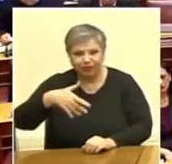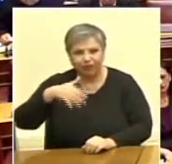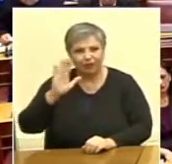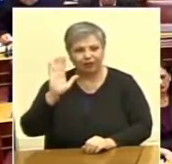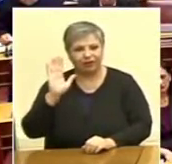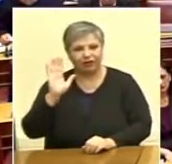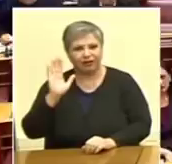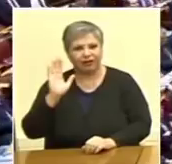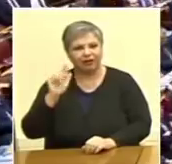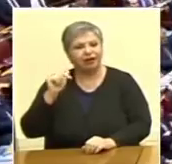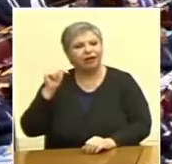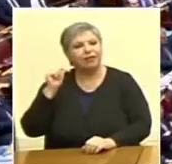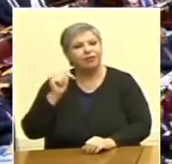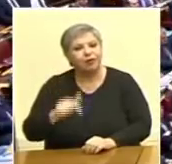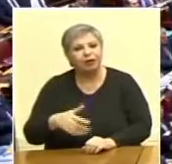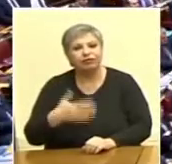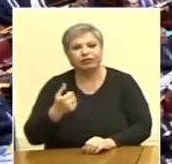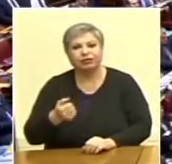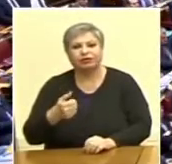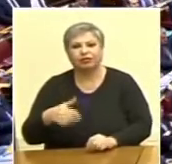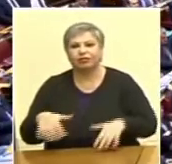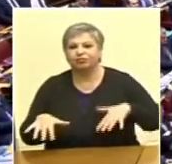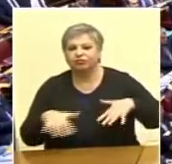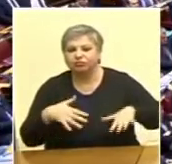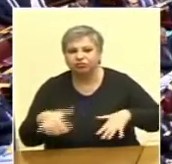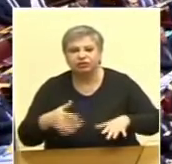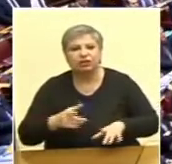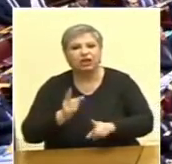Ανθρώπων που αντιμετωπίζουν κινητικά ή άλλα ειδικά προβλήματα